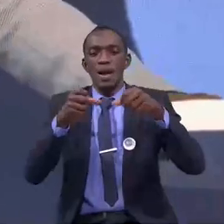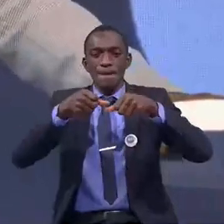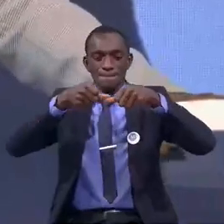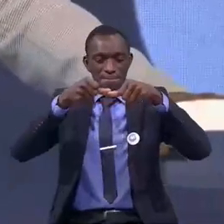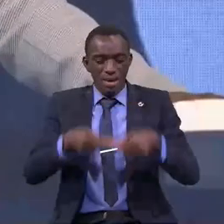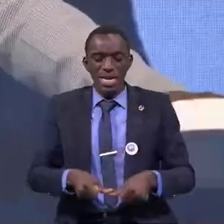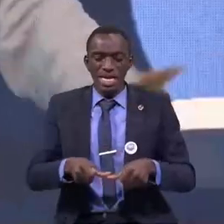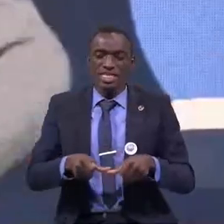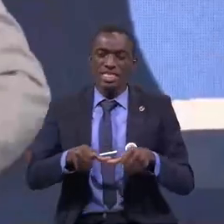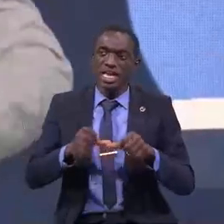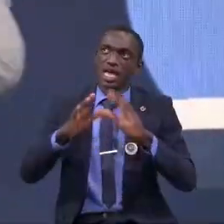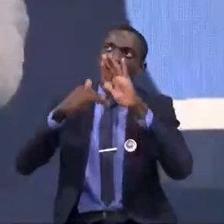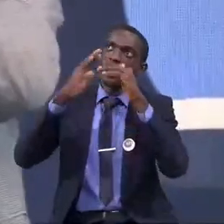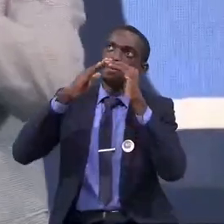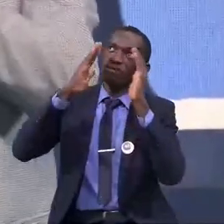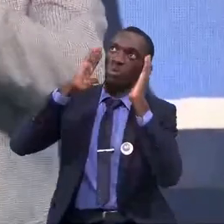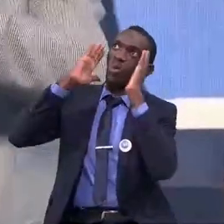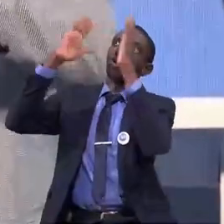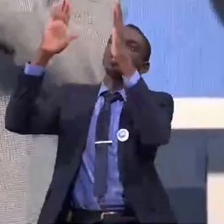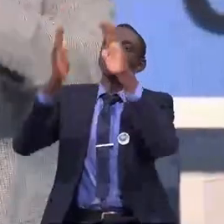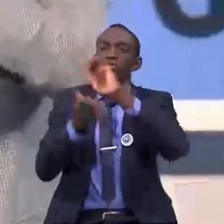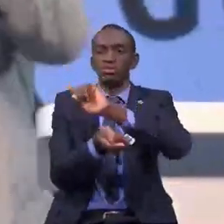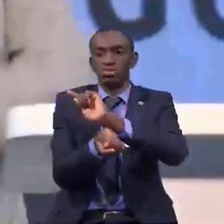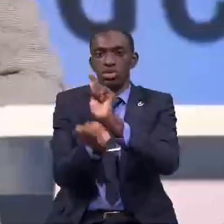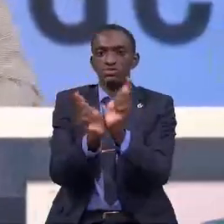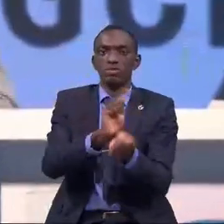par la transformation permanente vers le ciel.